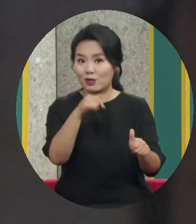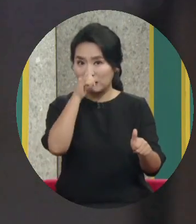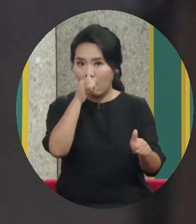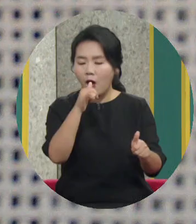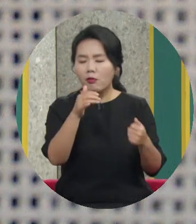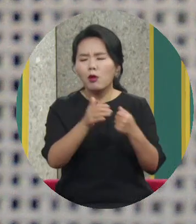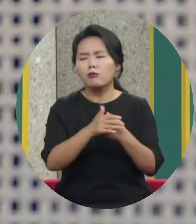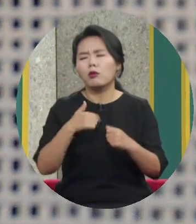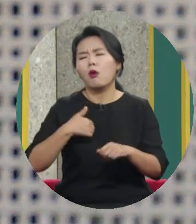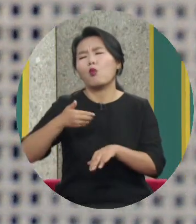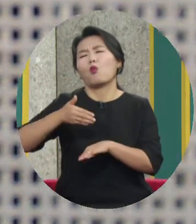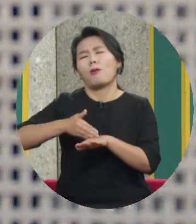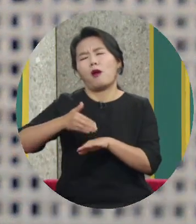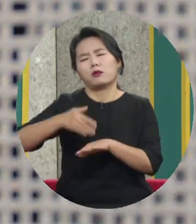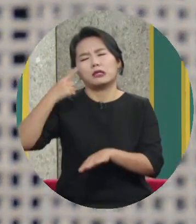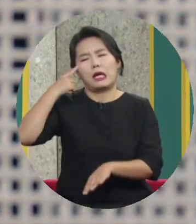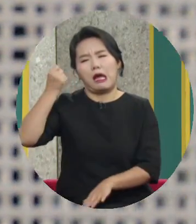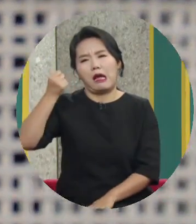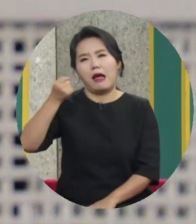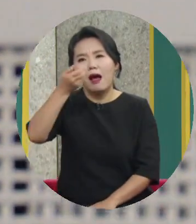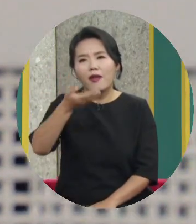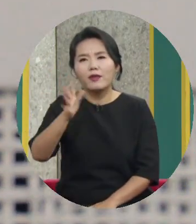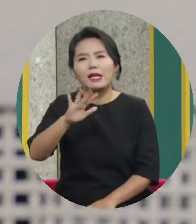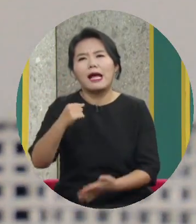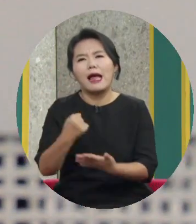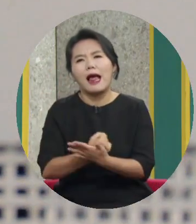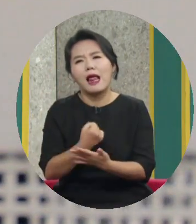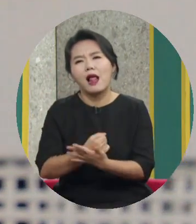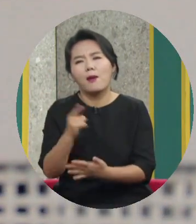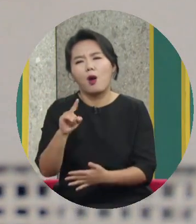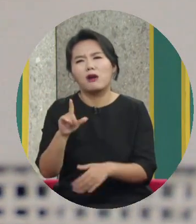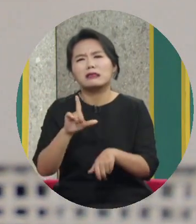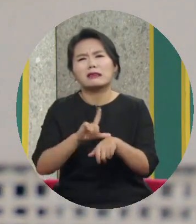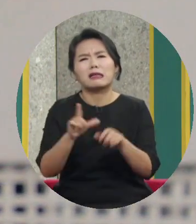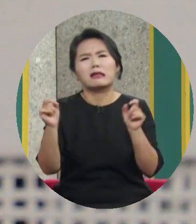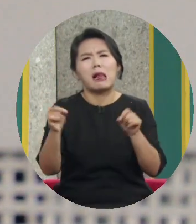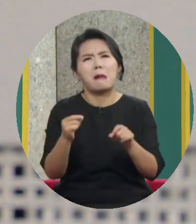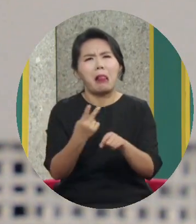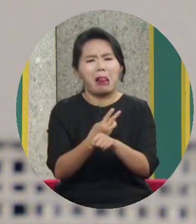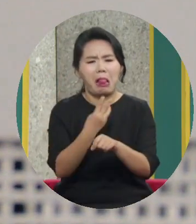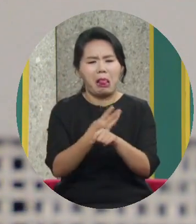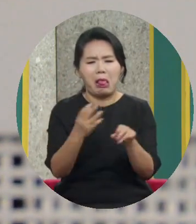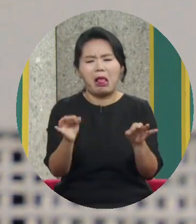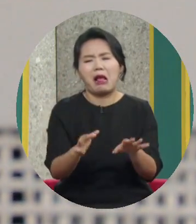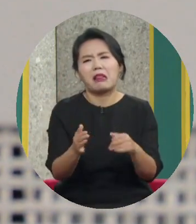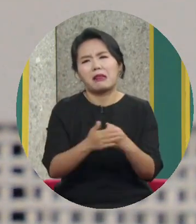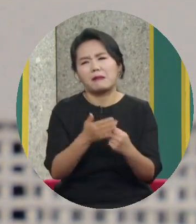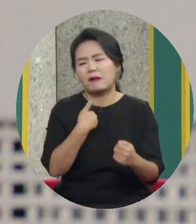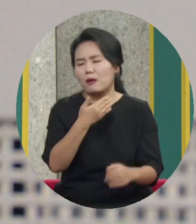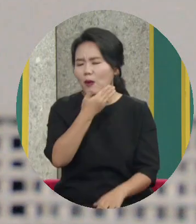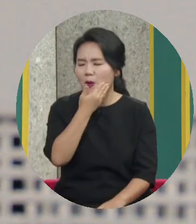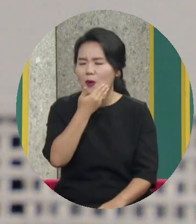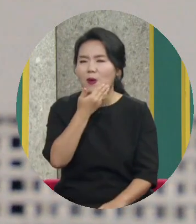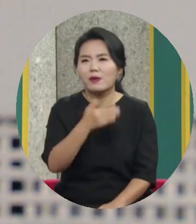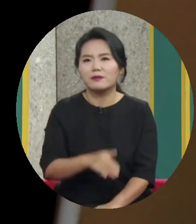되게 감사해요. 근데 다만 아쉬운 게 시간이 좀 짧다는 게 제일 아쉬운 것 같아요.